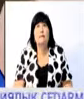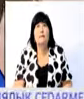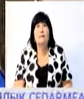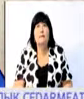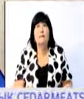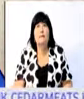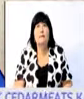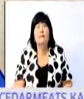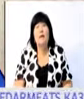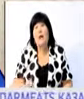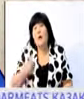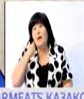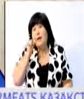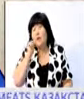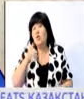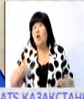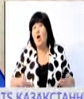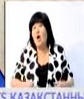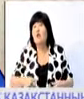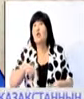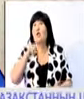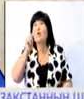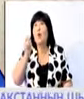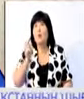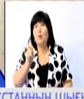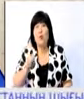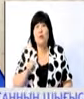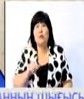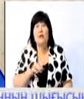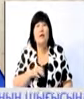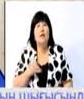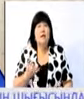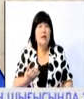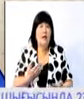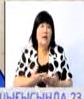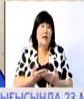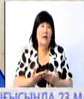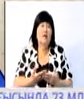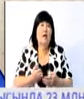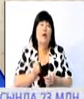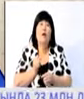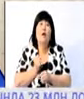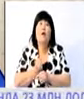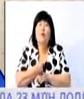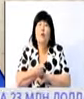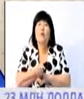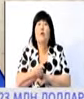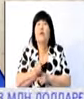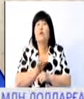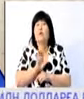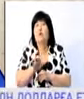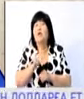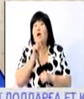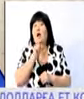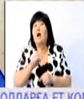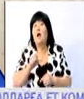Алып кетіңдер! Кешегі ашаршылықта, соғыста, жаңағы қуғын сүргінге ұшыраған